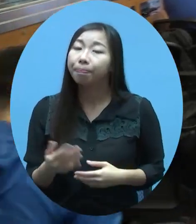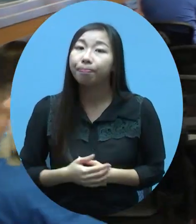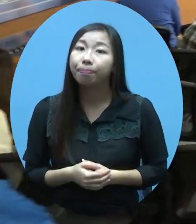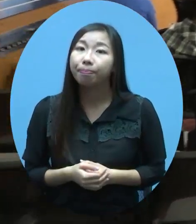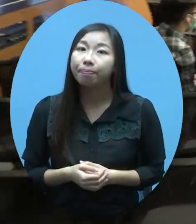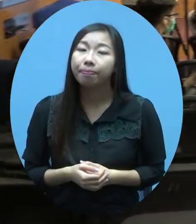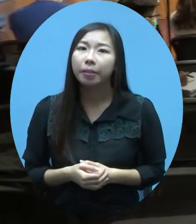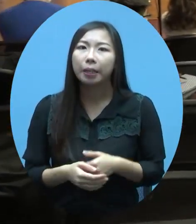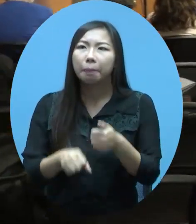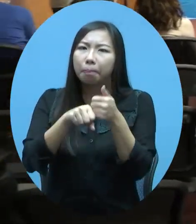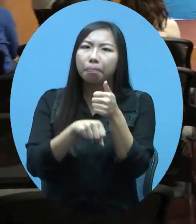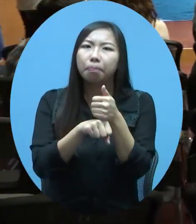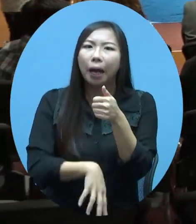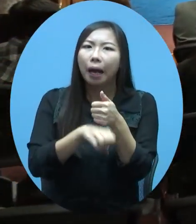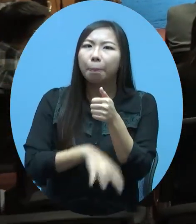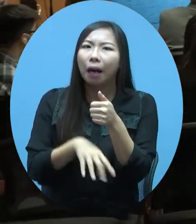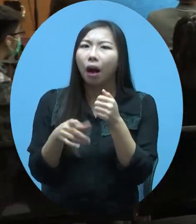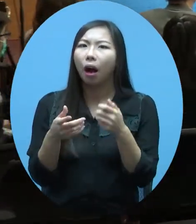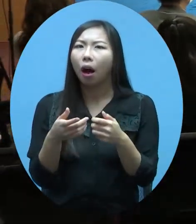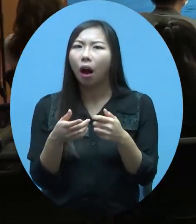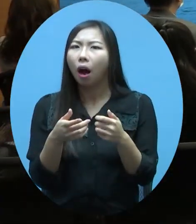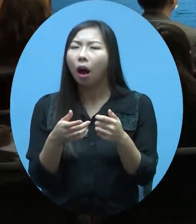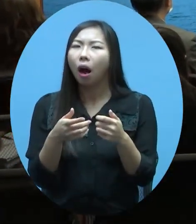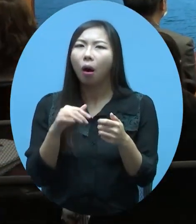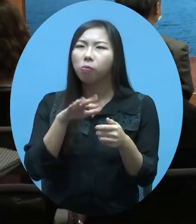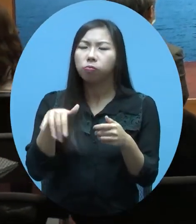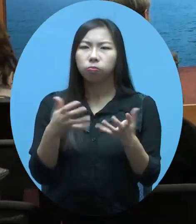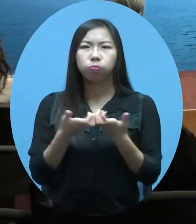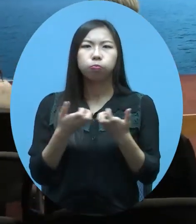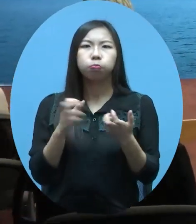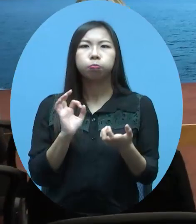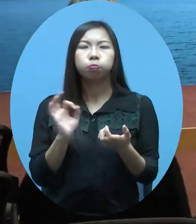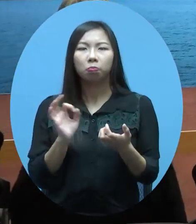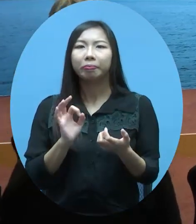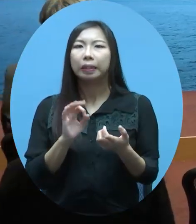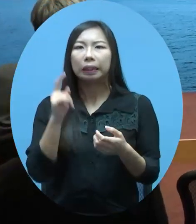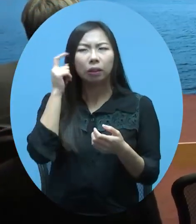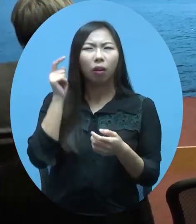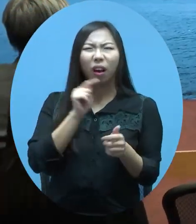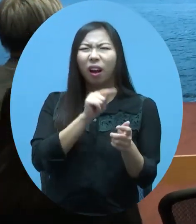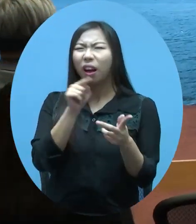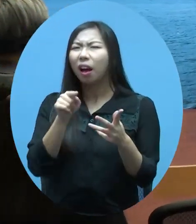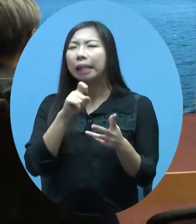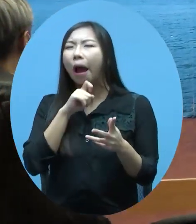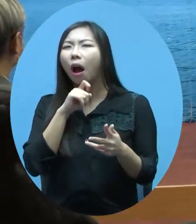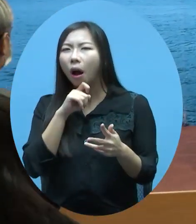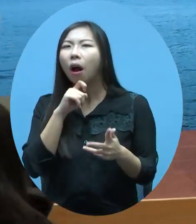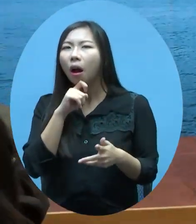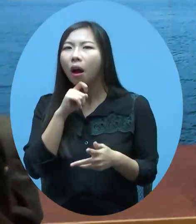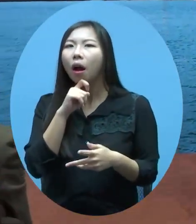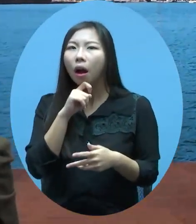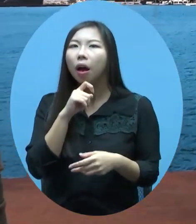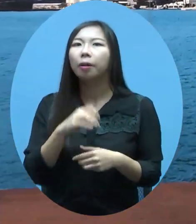輻射的數字你有沒有？我沒有，手上沒有響到，不過就是知道個別有的，即是當他